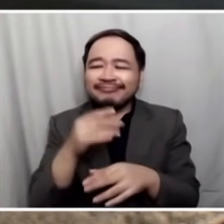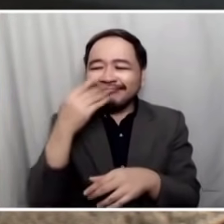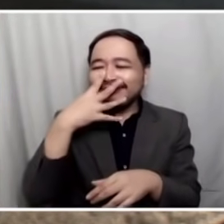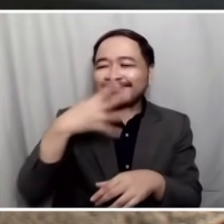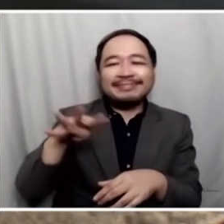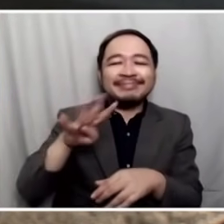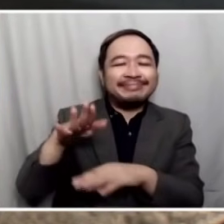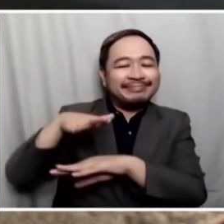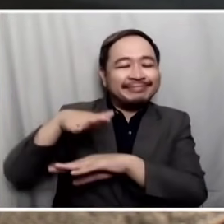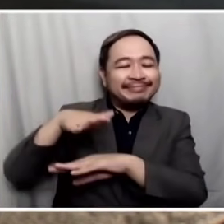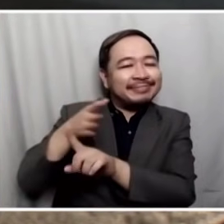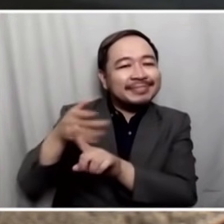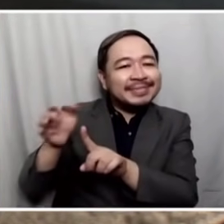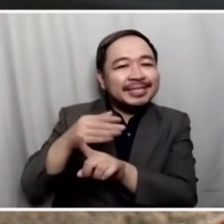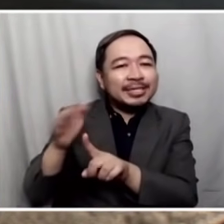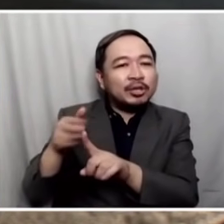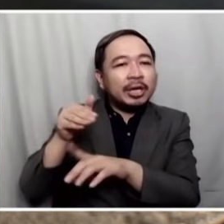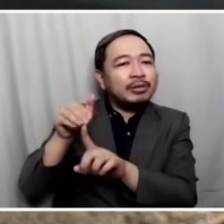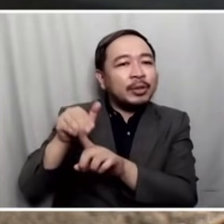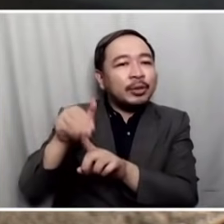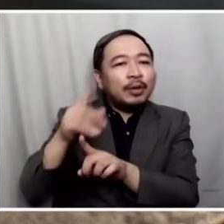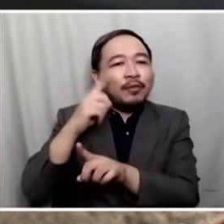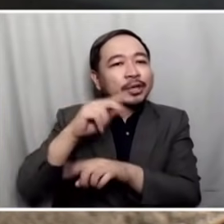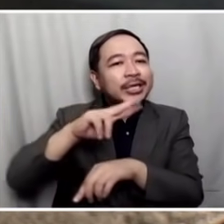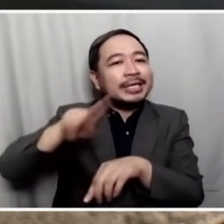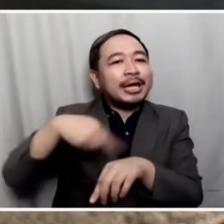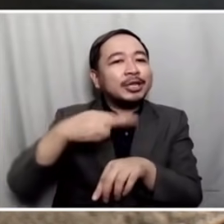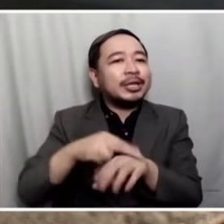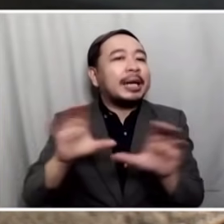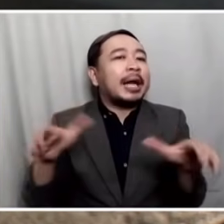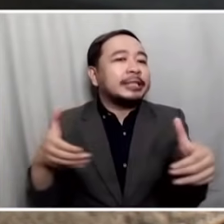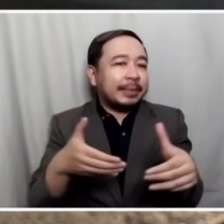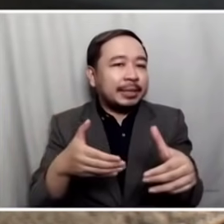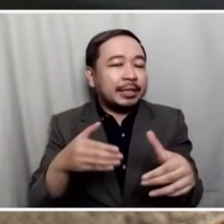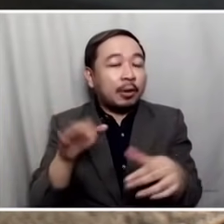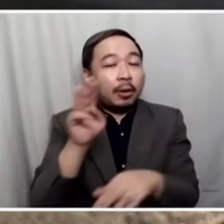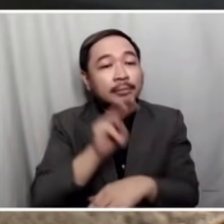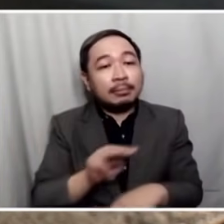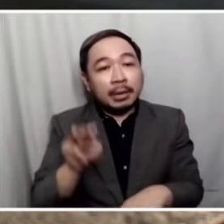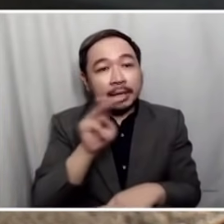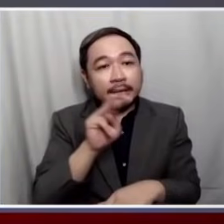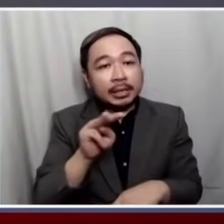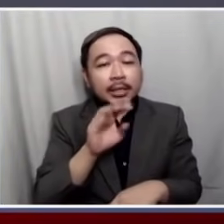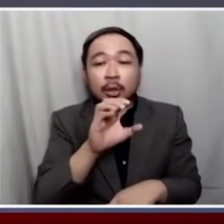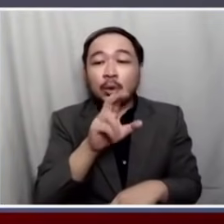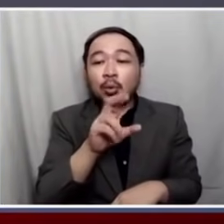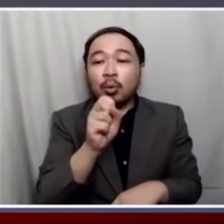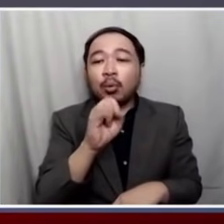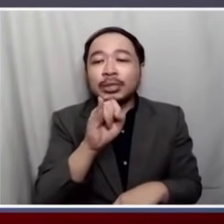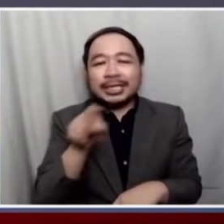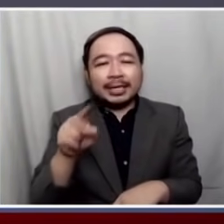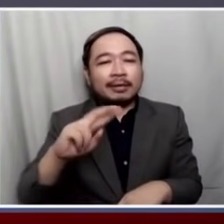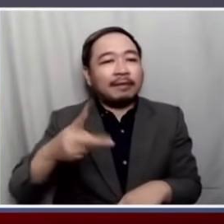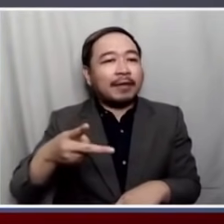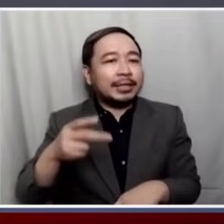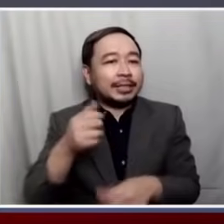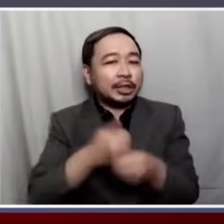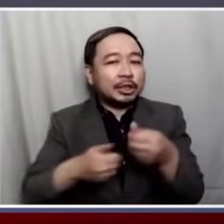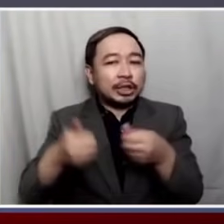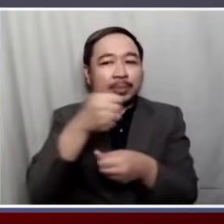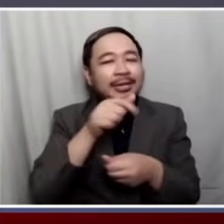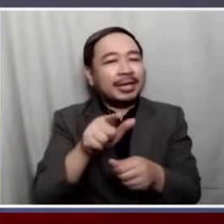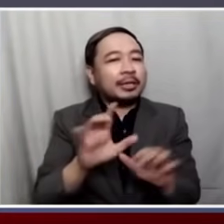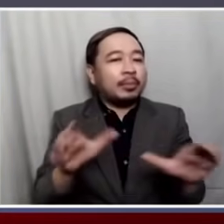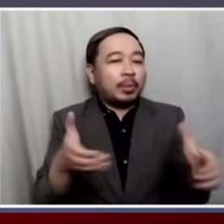Secretary Alfonso Cusi para sa isang National Assembly sa Lunes. Si Cusi ang tumatayong vice chairman ng partido.